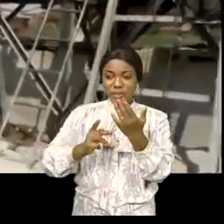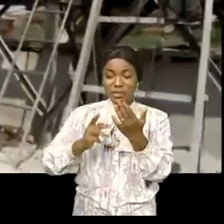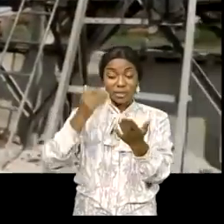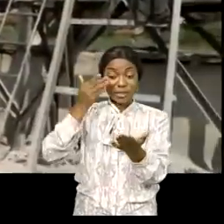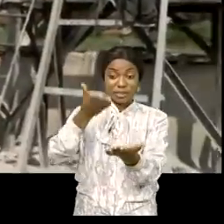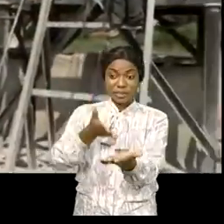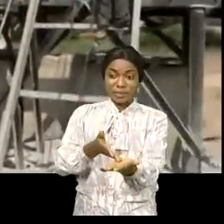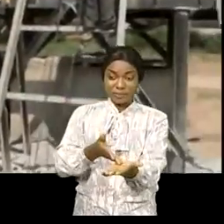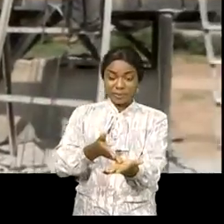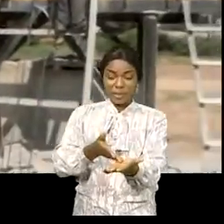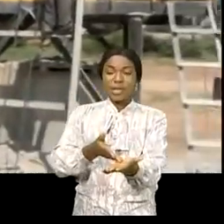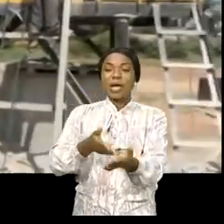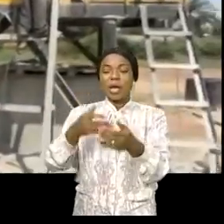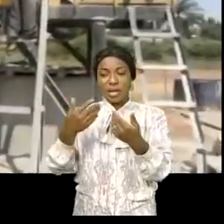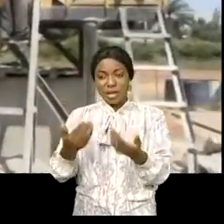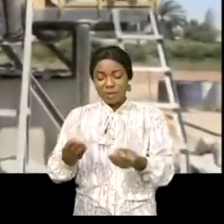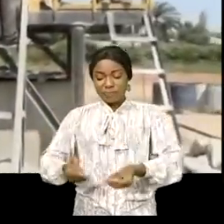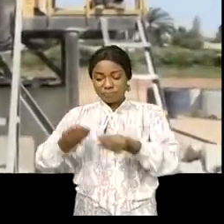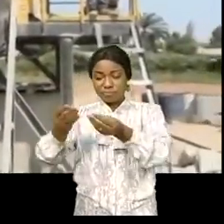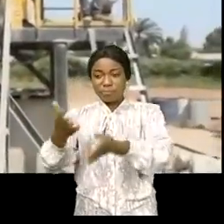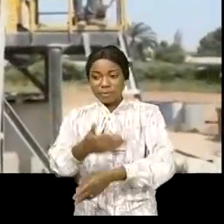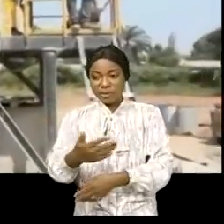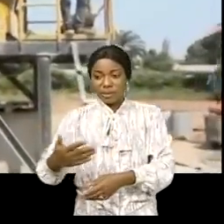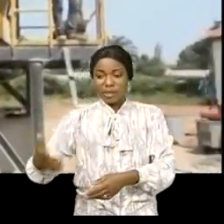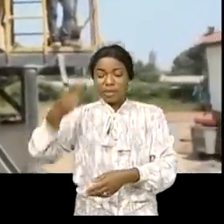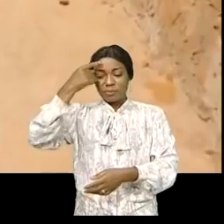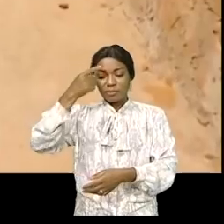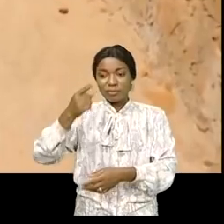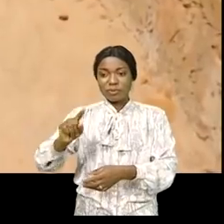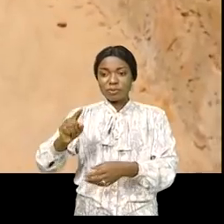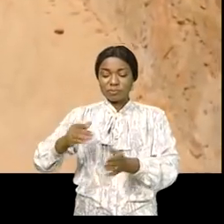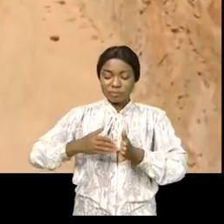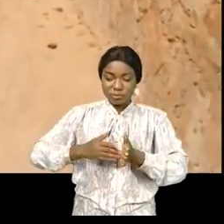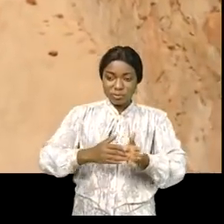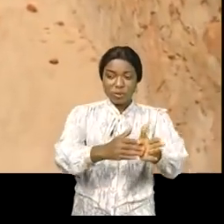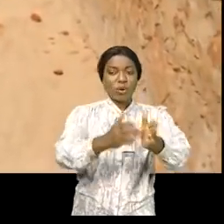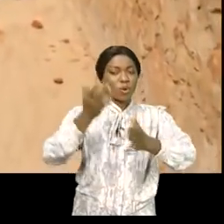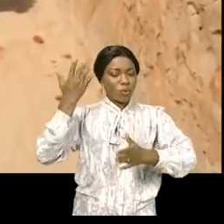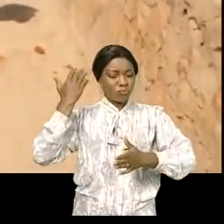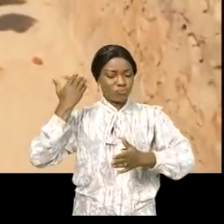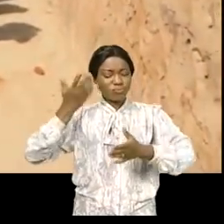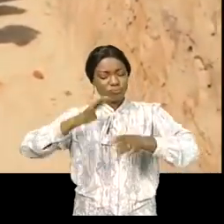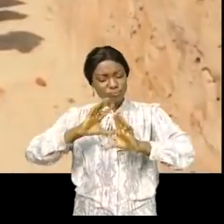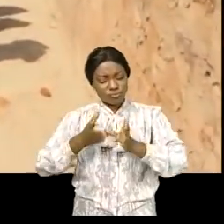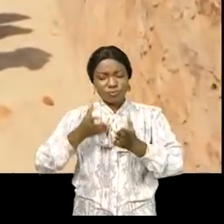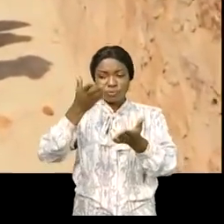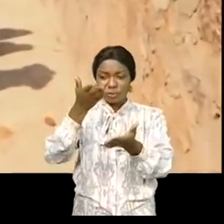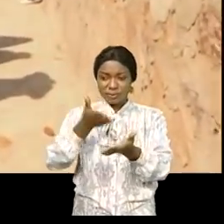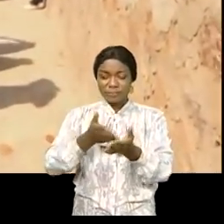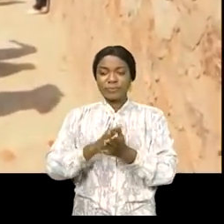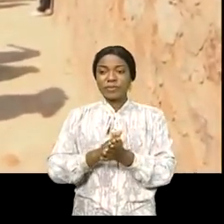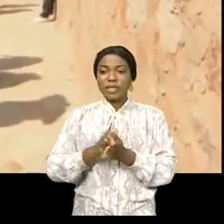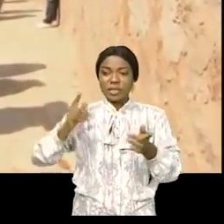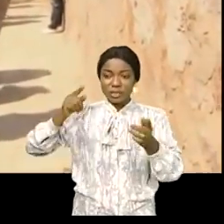la bétonnière, le dépôt des matériaux pour chuter au drain des conduites des eaux qui viennent de l'aéroport de Mbujimayi